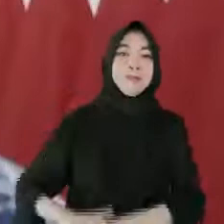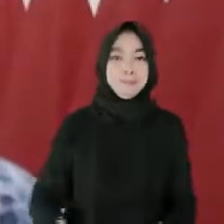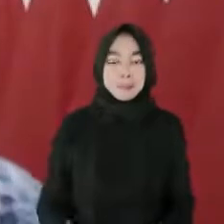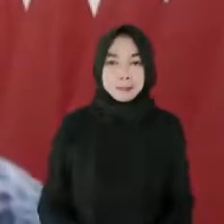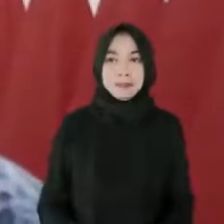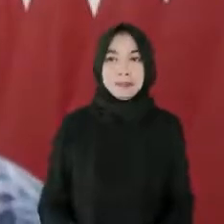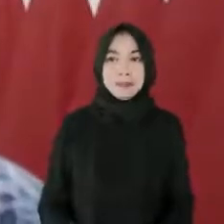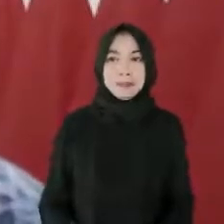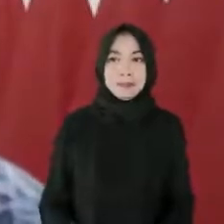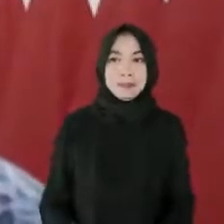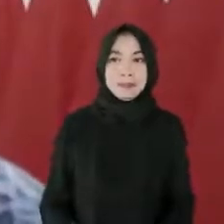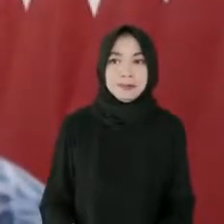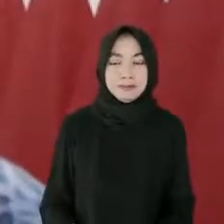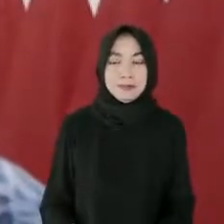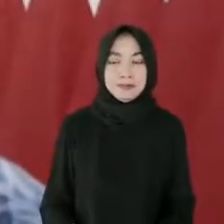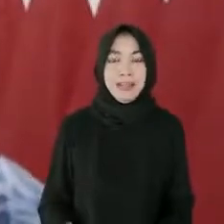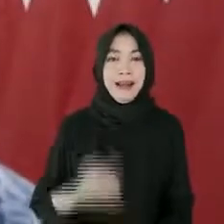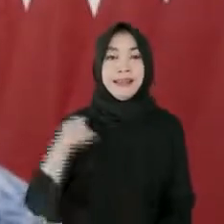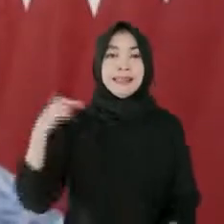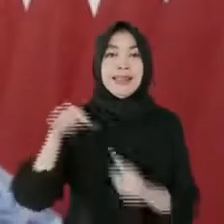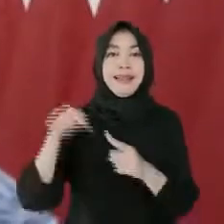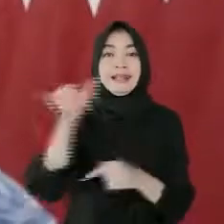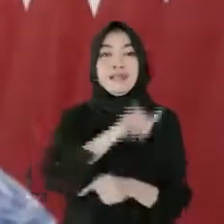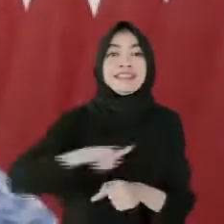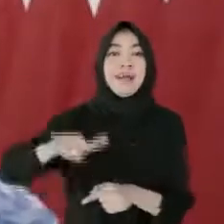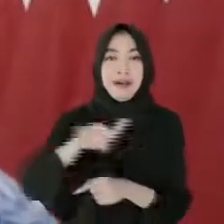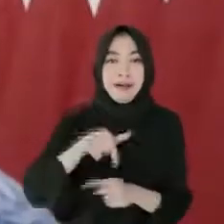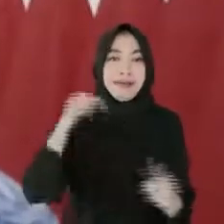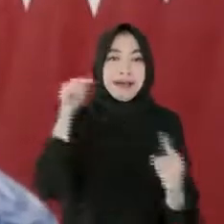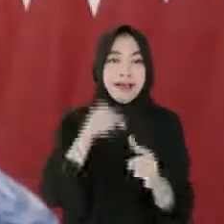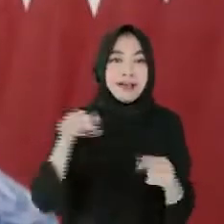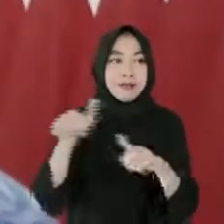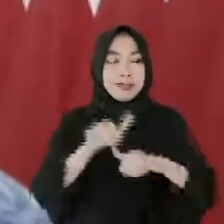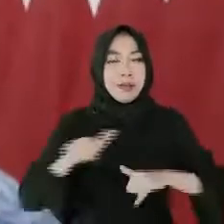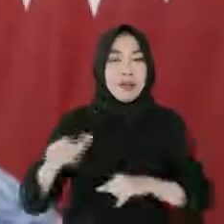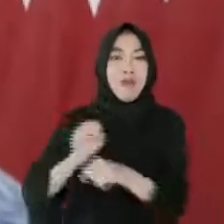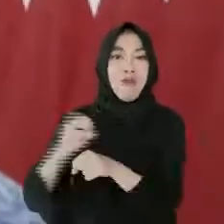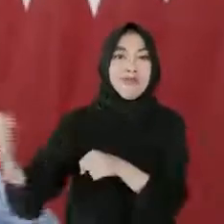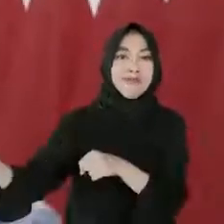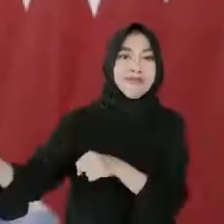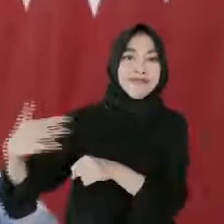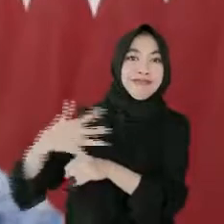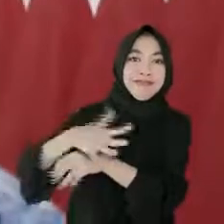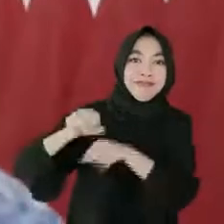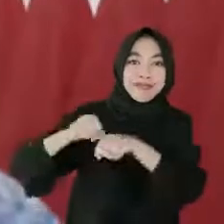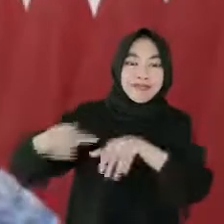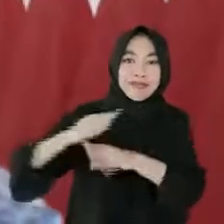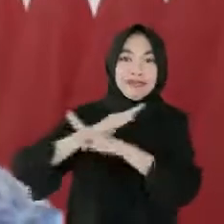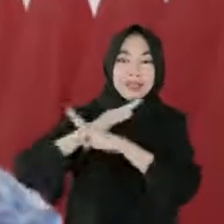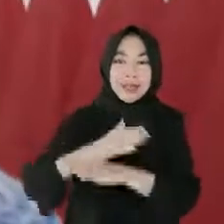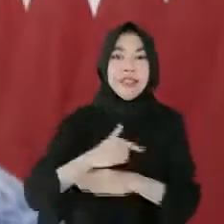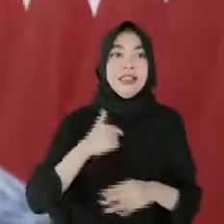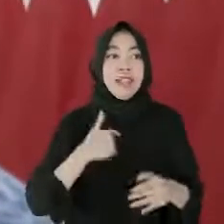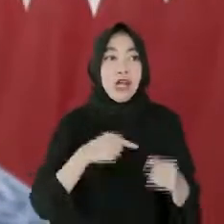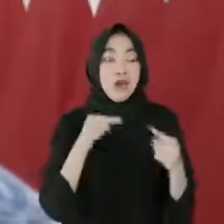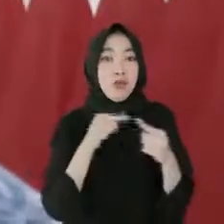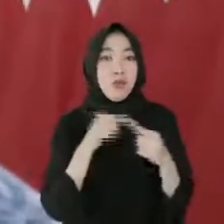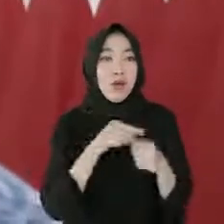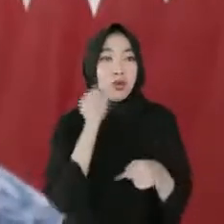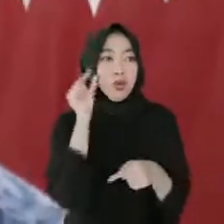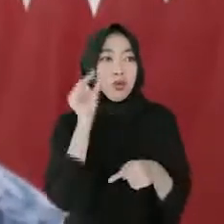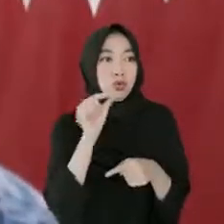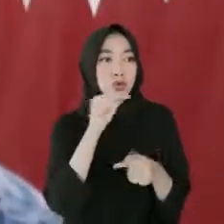ya itu itu menjadi target kita makanya ada satu tambahan rekomendasi protokol